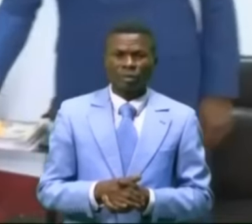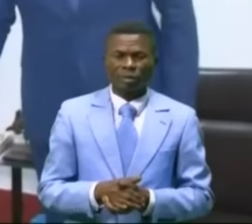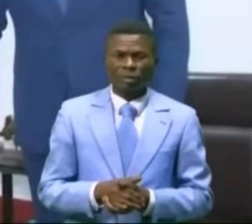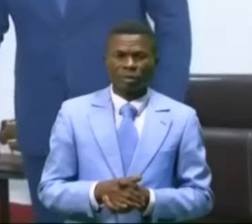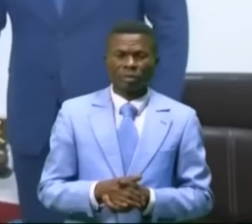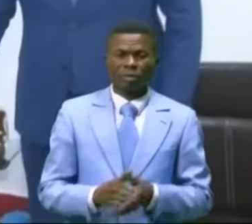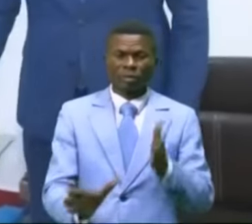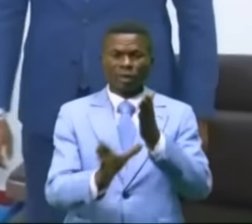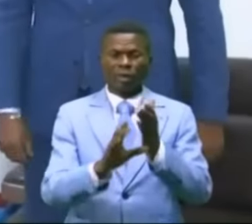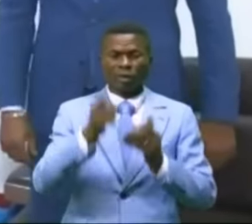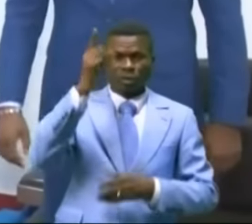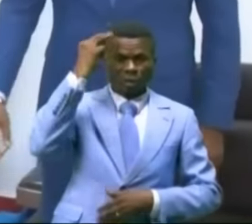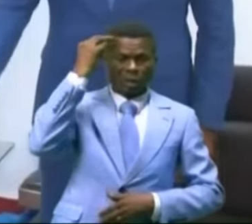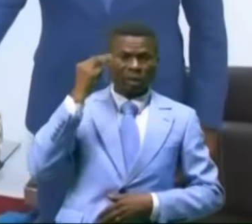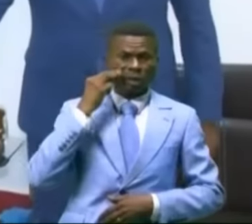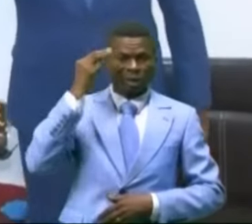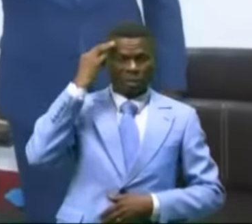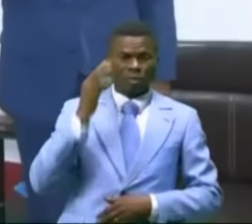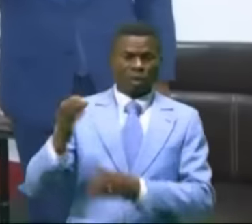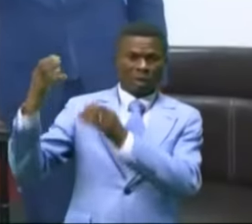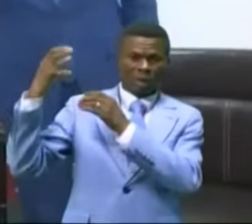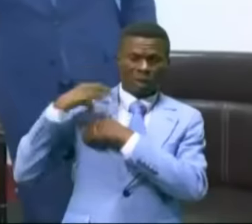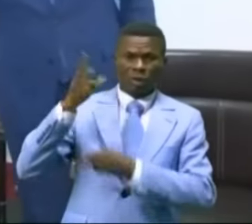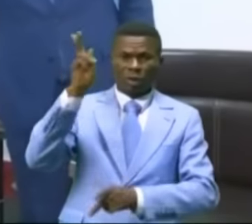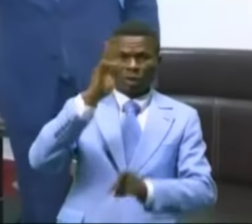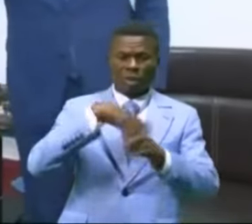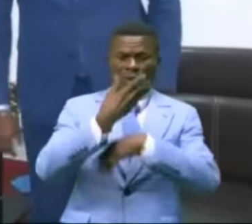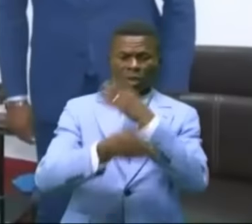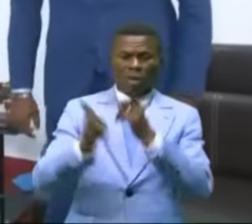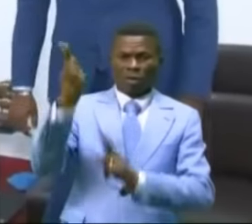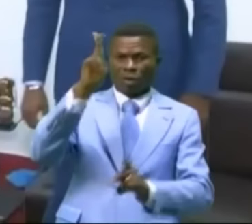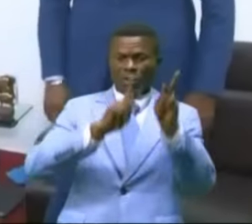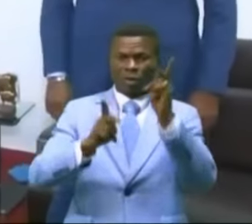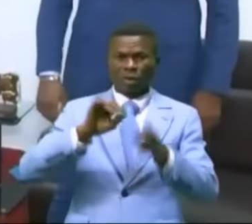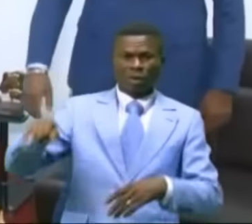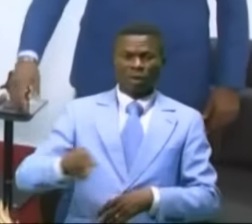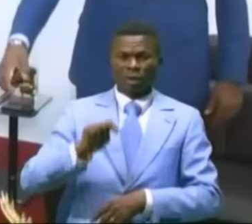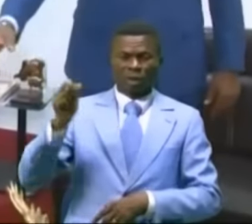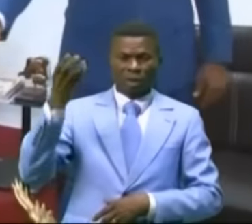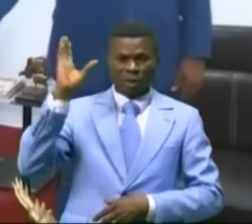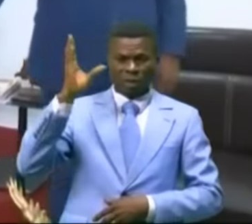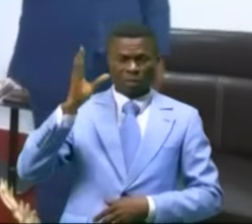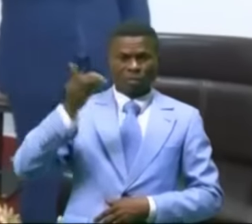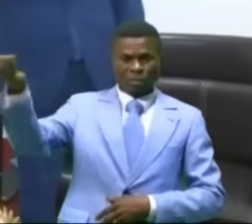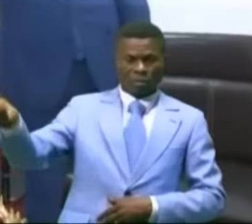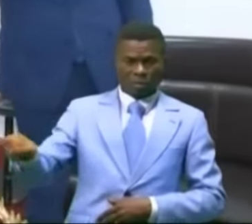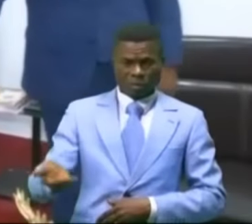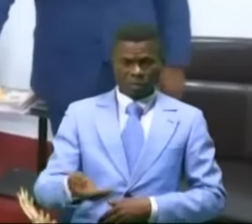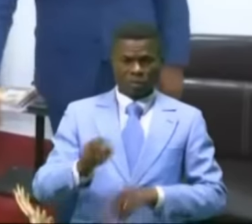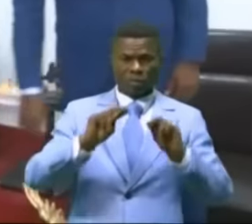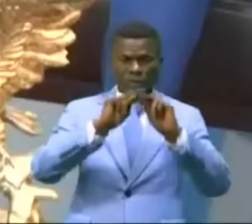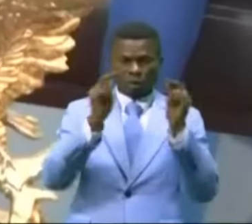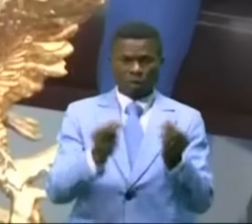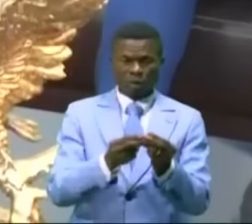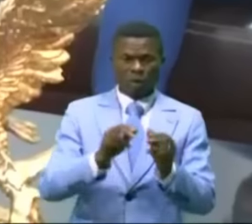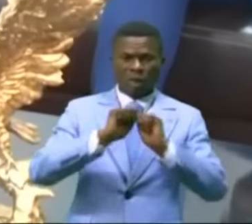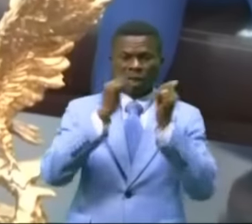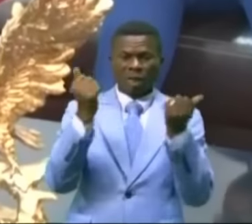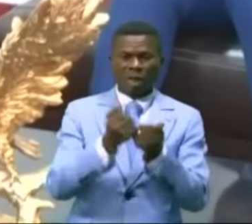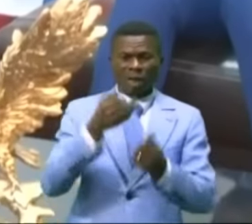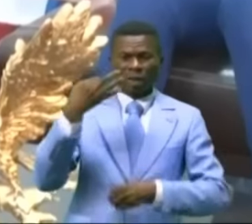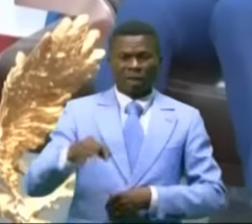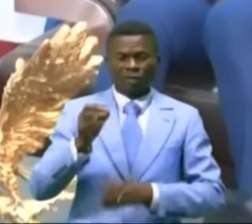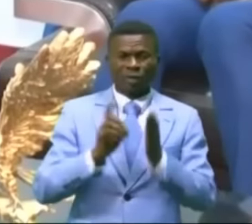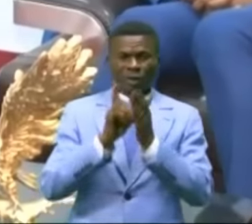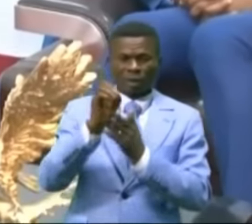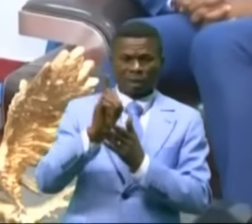Le vice-premier ministre, ministre en charge de la fonction publique, Jean-Pierre Liaou, a reçu en audience la délégation de l'Agence française de développement,